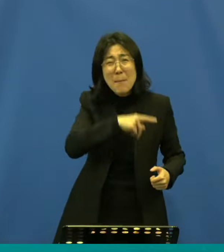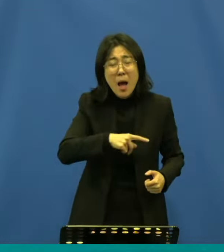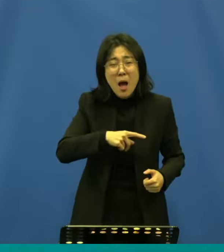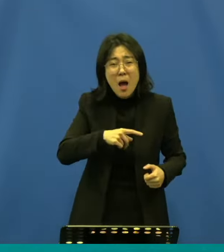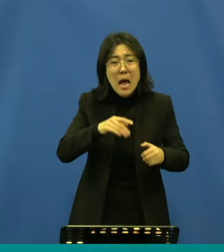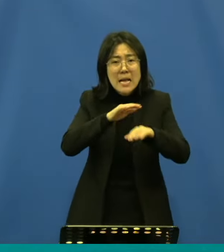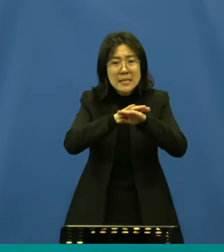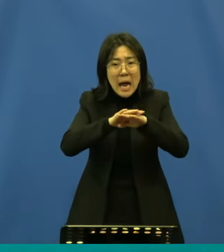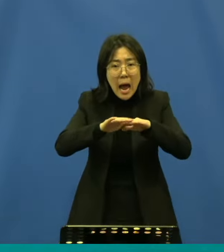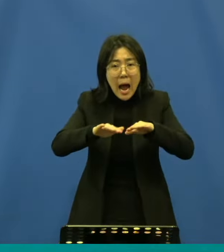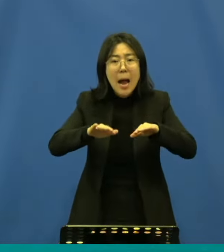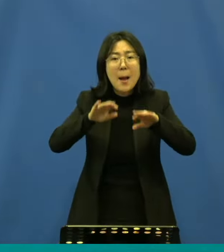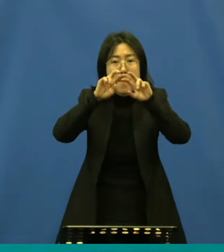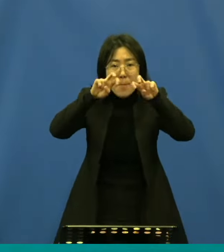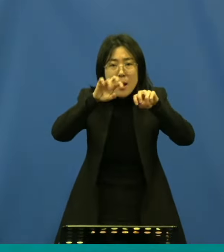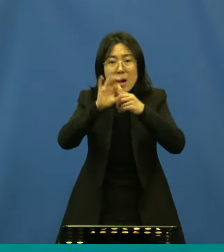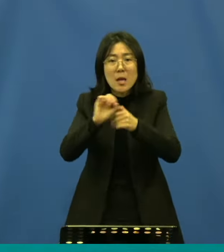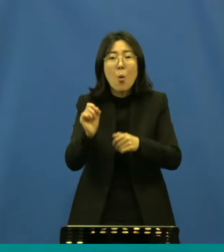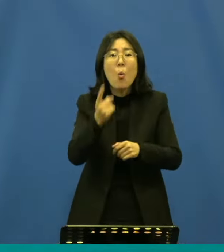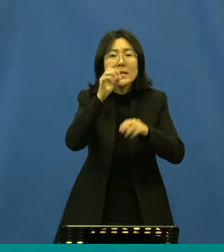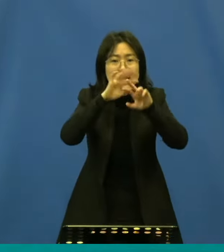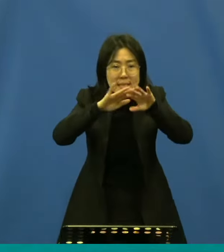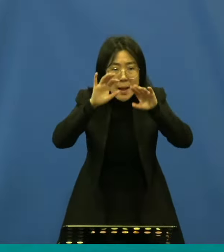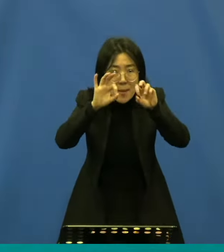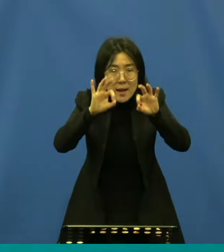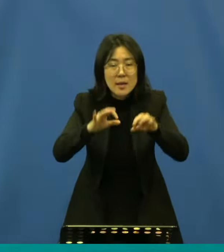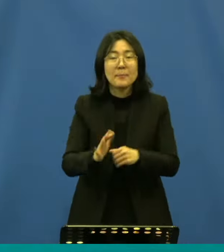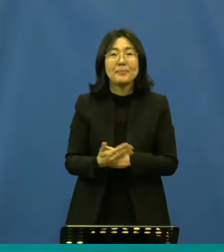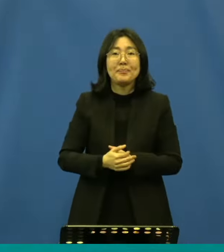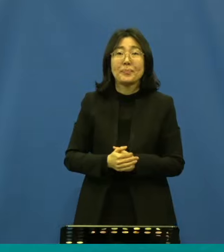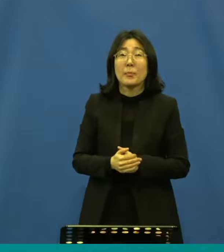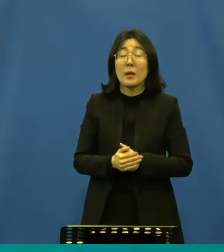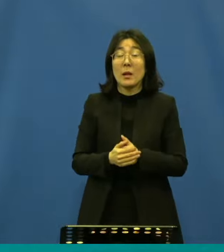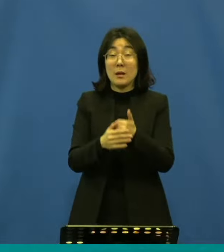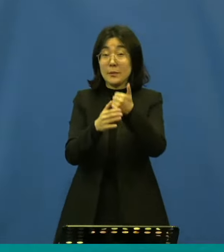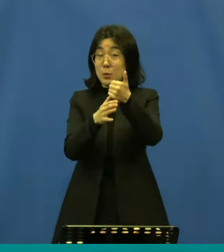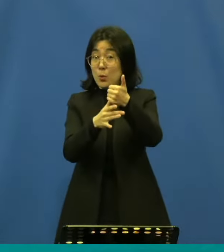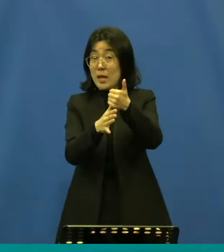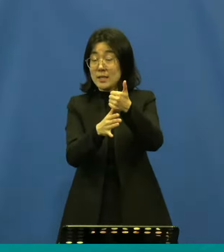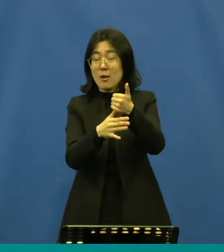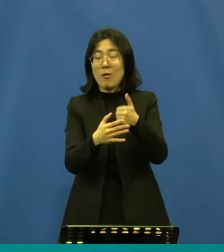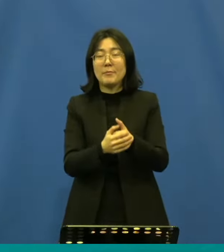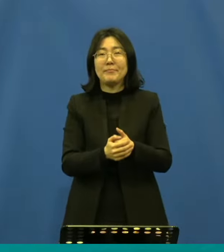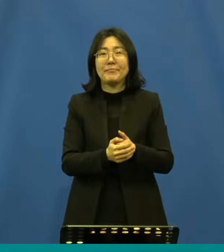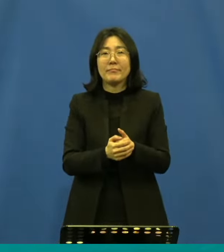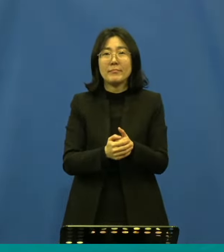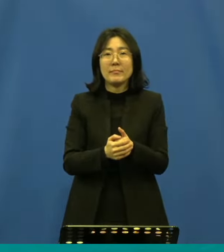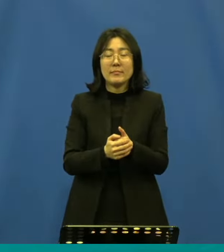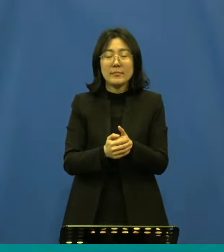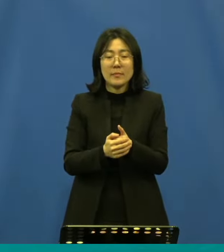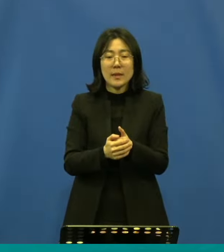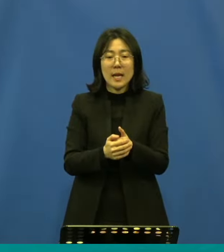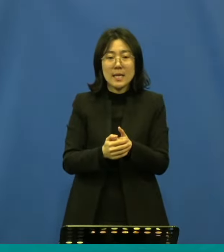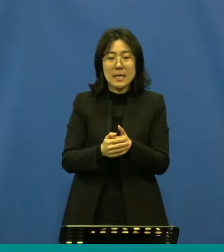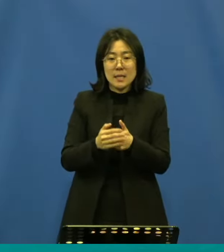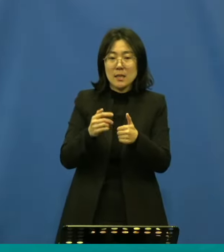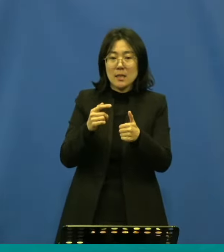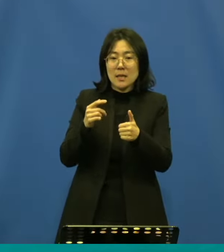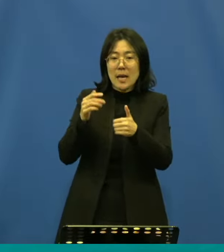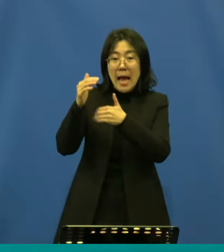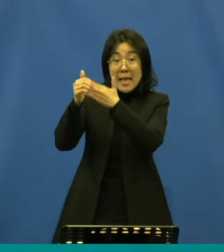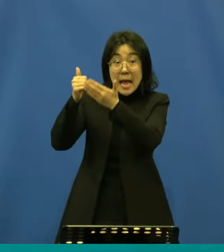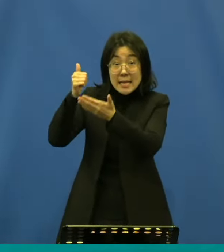요나라는 인물에 주목하게 됩니다. 아주 신경 쓰이게 하는 인물이죠. 여러분, 성경은 인물에 대해서, 성경의 인물들에